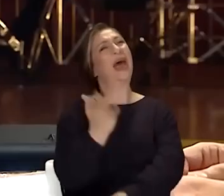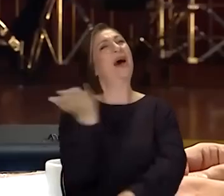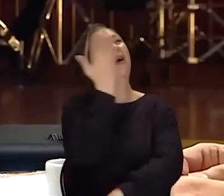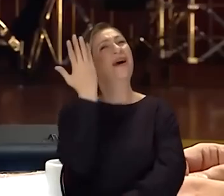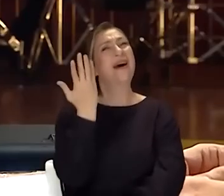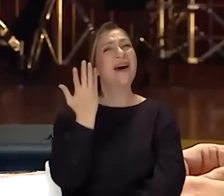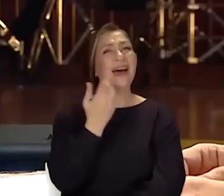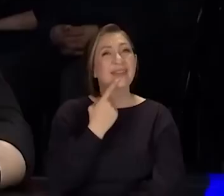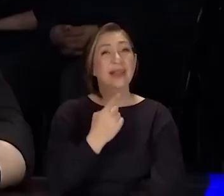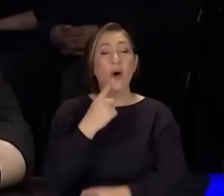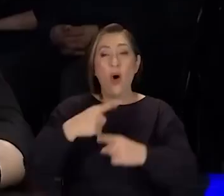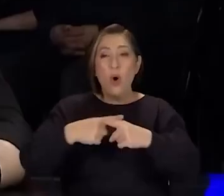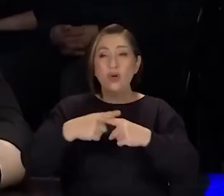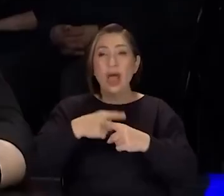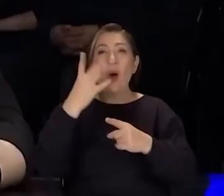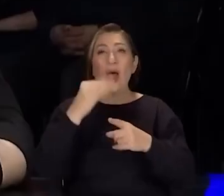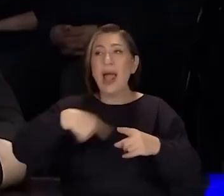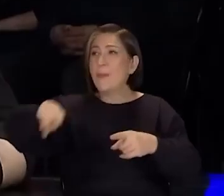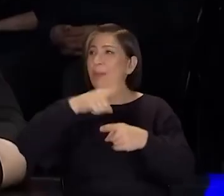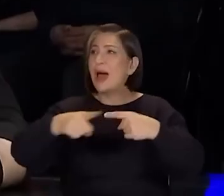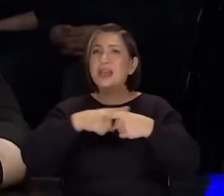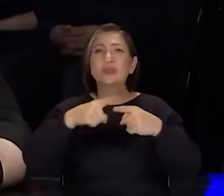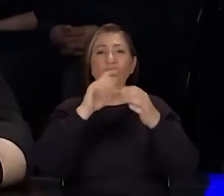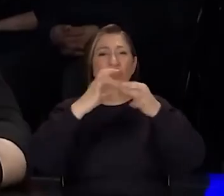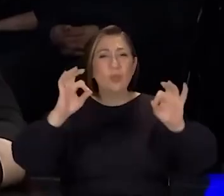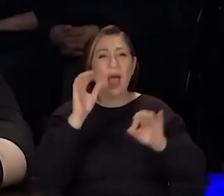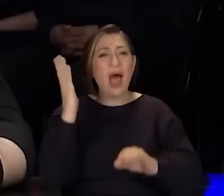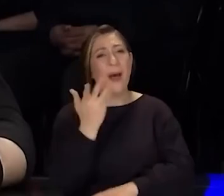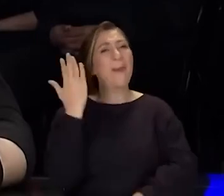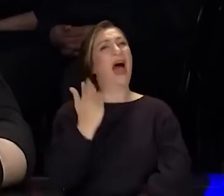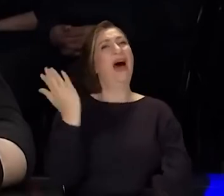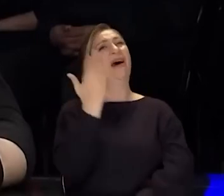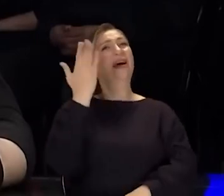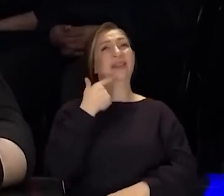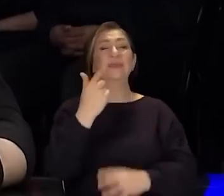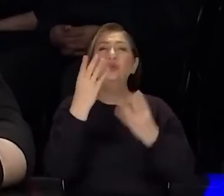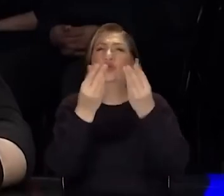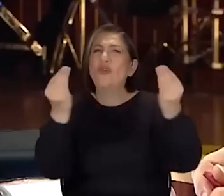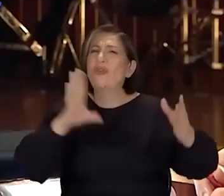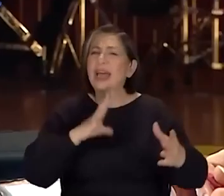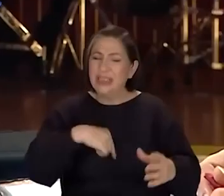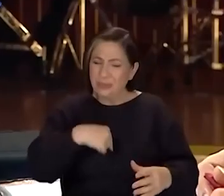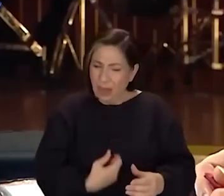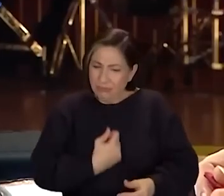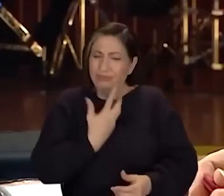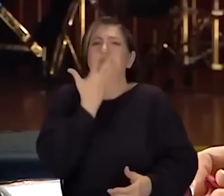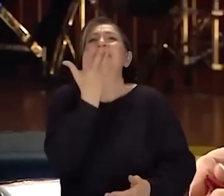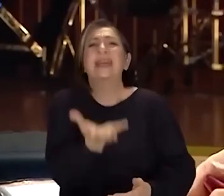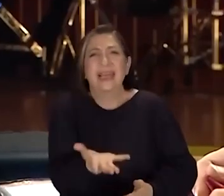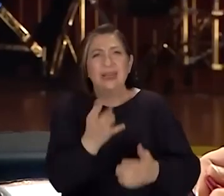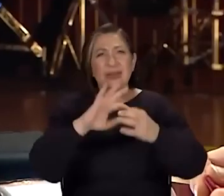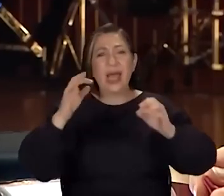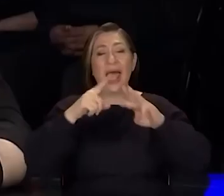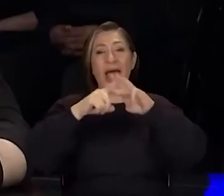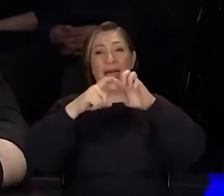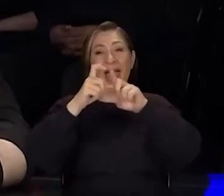Yani ortak olarak bu cümleyi paylaştığımız çok anlar oluyor ve içimizden gelen sözler de bu şekildeydi. Sonra